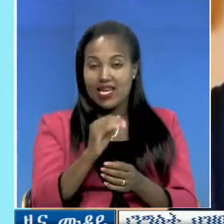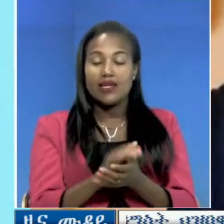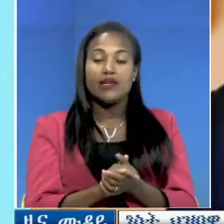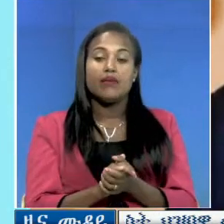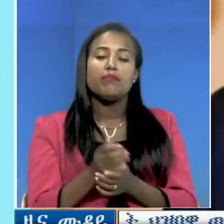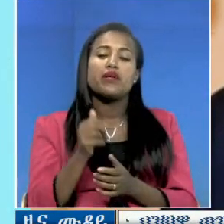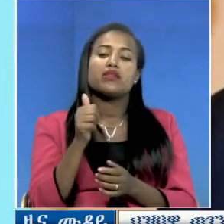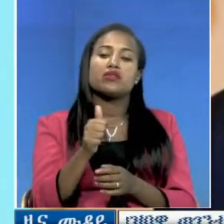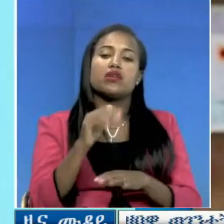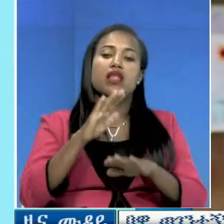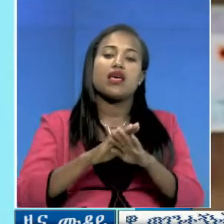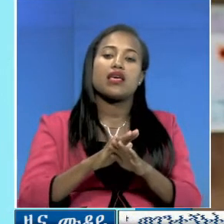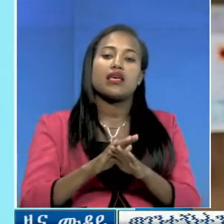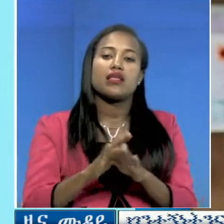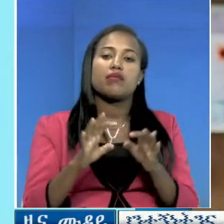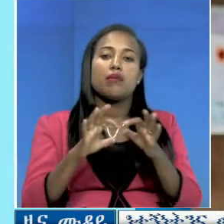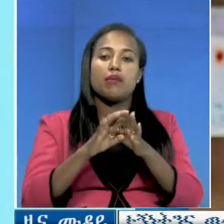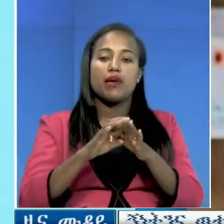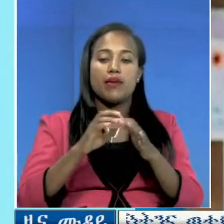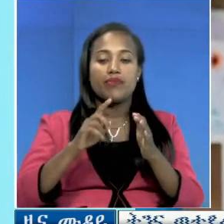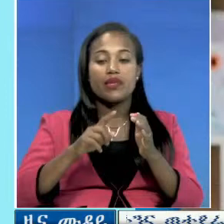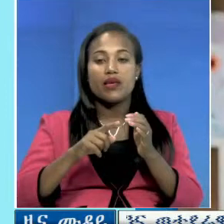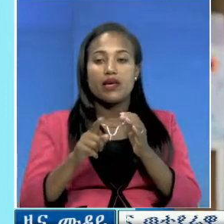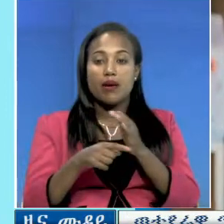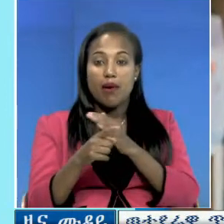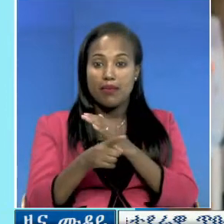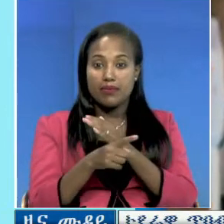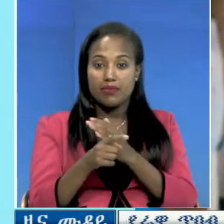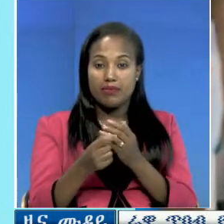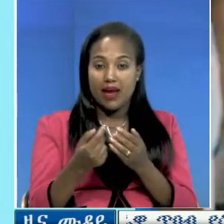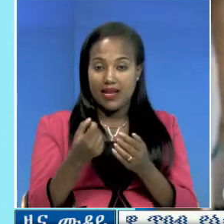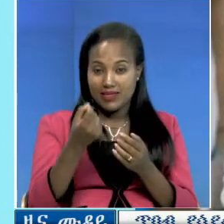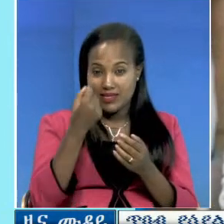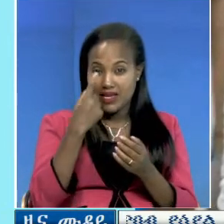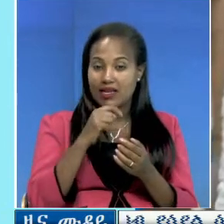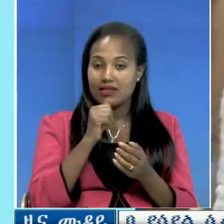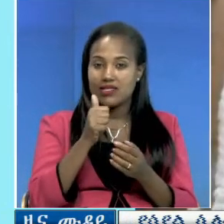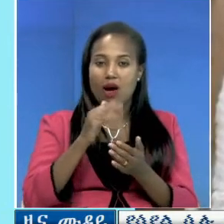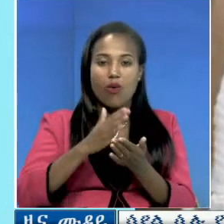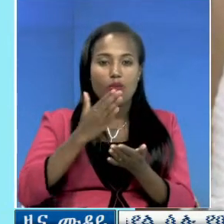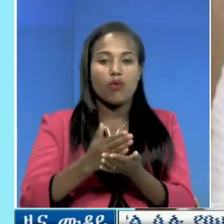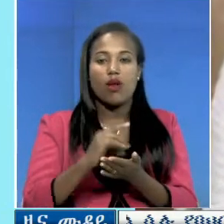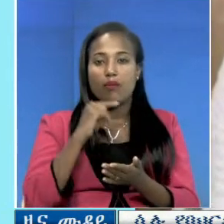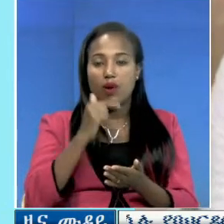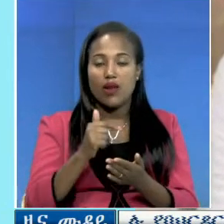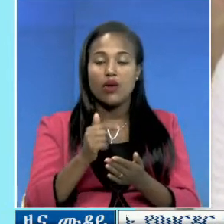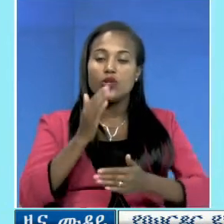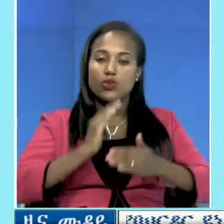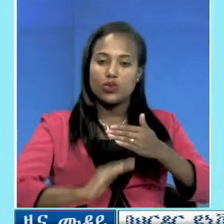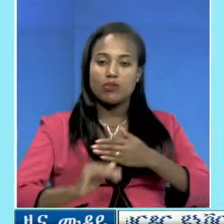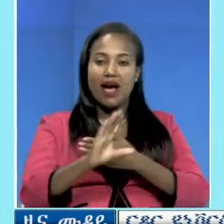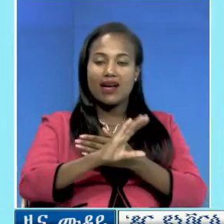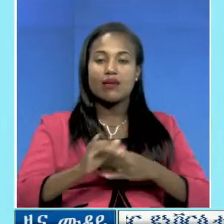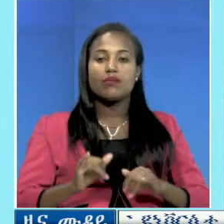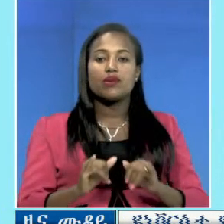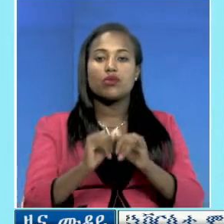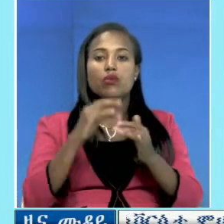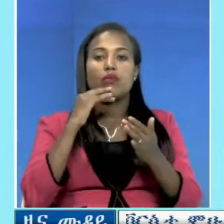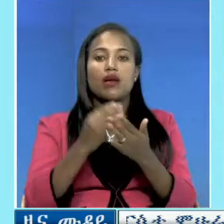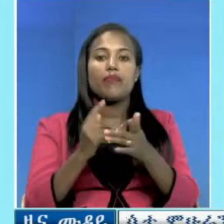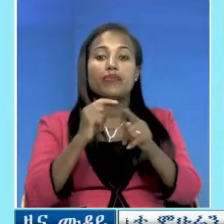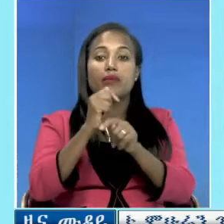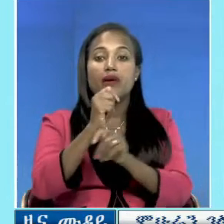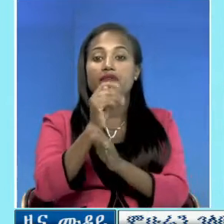በእልህና ቁጭት በራሳችን ላይ የተተበተበ እባብ መርዙን ባይናችን ሳይረጭ አርክሰነዋል ነው ያሉት። ትውልድም ሀገርም እንዲቀጥሉ መልካም